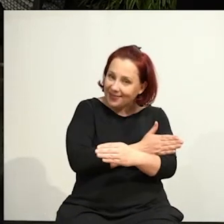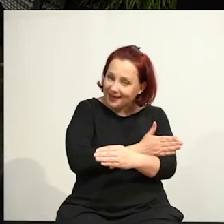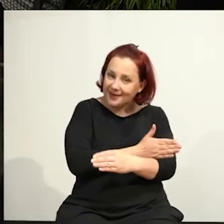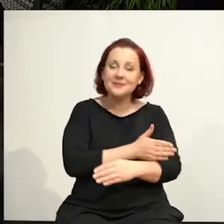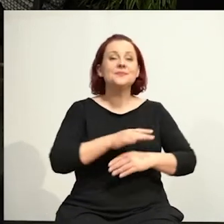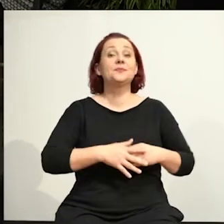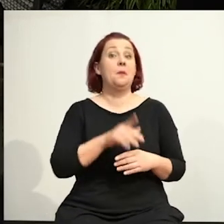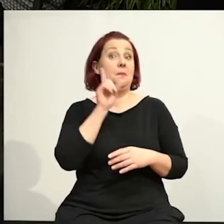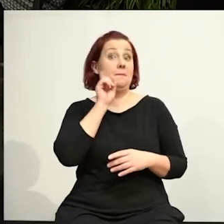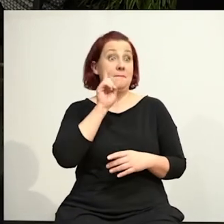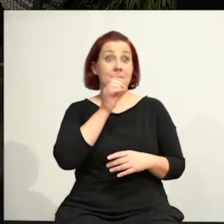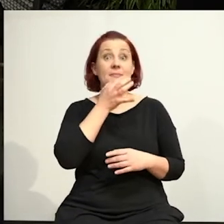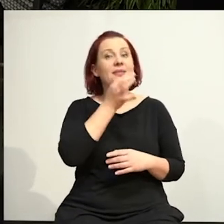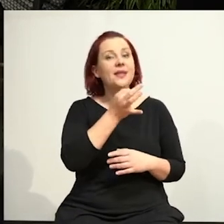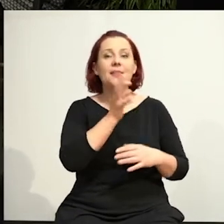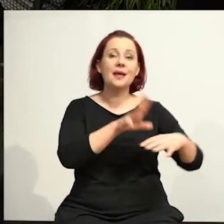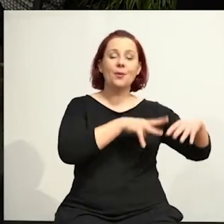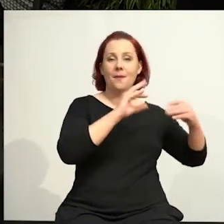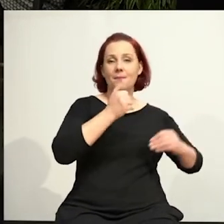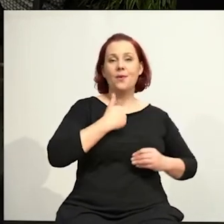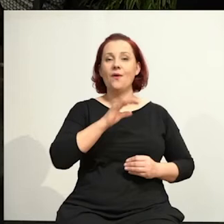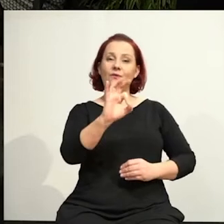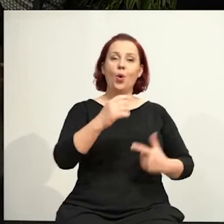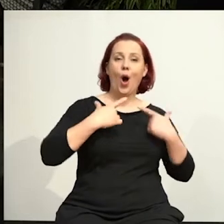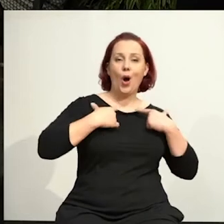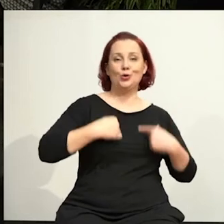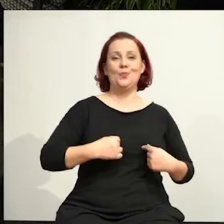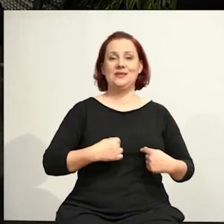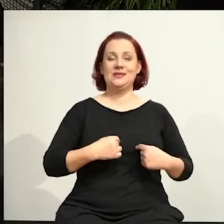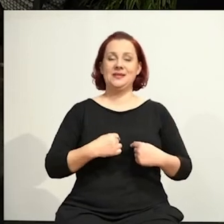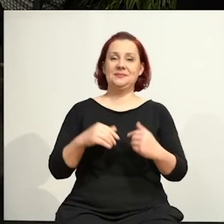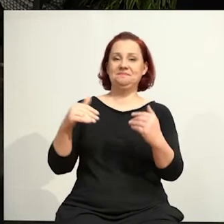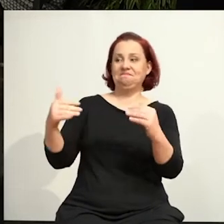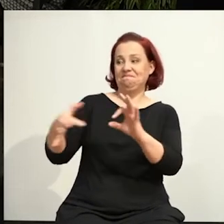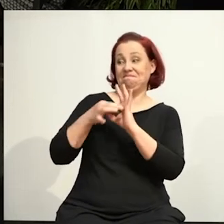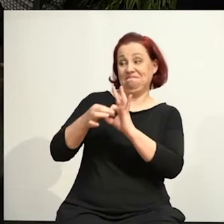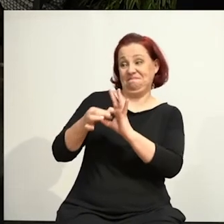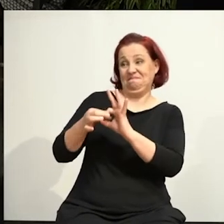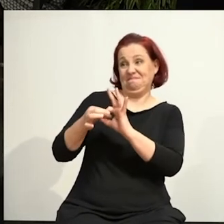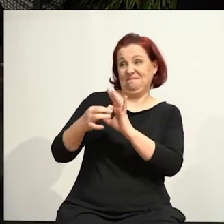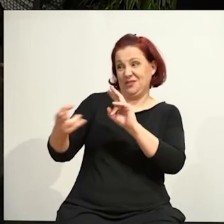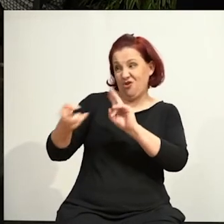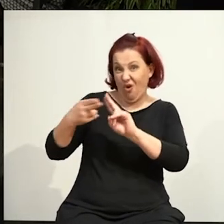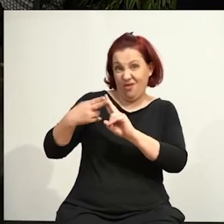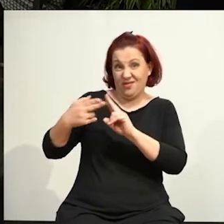panu zadam pytanie, które padło na początku. O osobisty stosunek do Norwida, o to, jak to się stało, że on się znalazł w pana życiu.